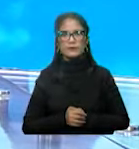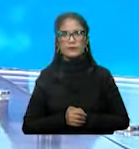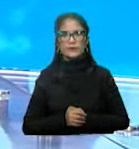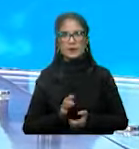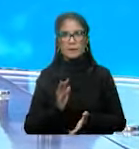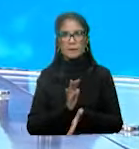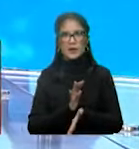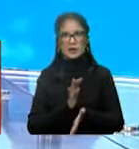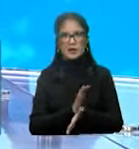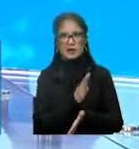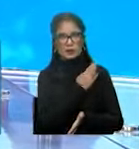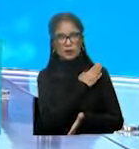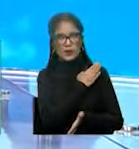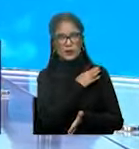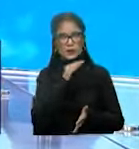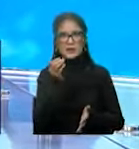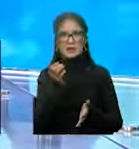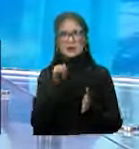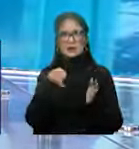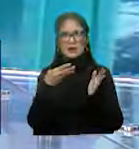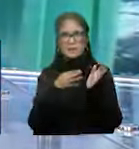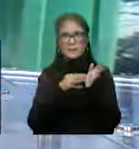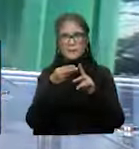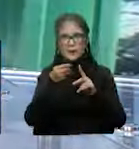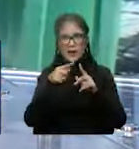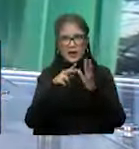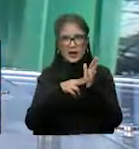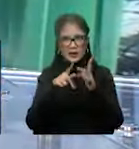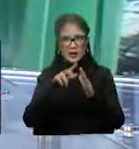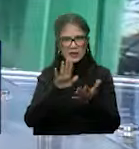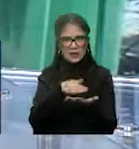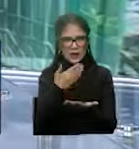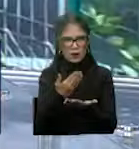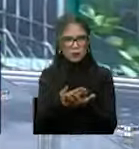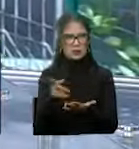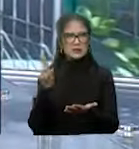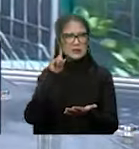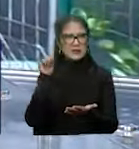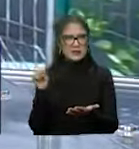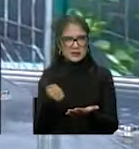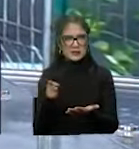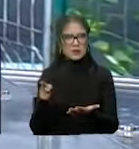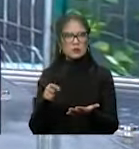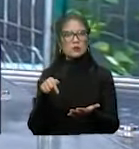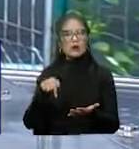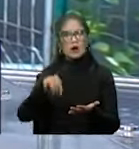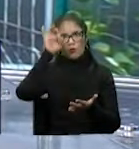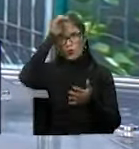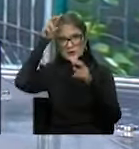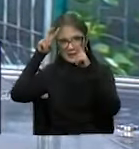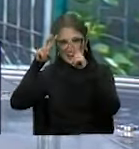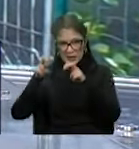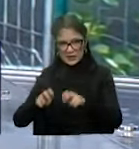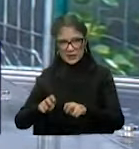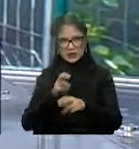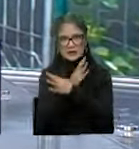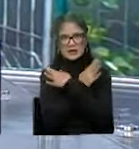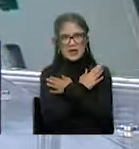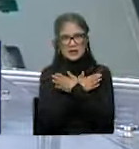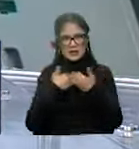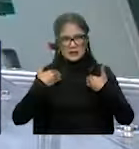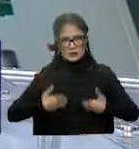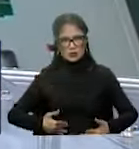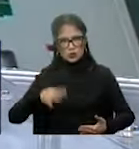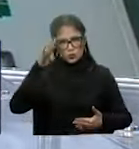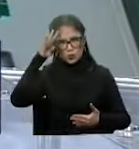Pemirsa, tewasnya mantan Bupati Jemberana Ida Bagus Ardana dan sang istri Sri Wulan Trisna masih diselidiki polisi. Kondisi jenazah